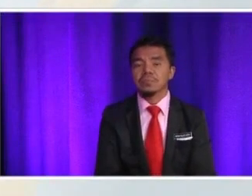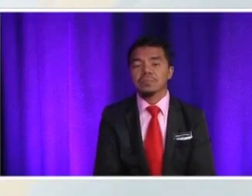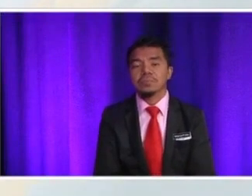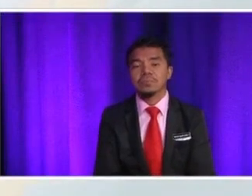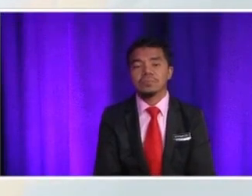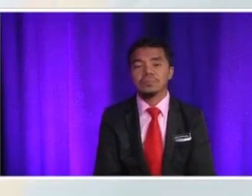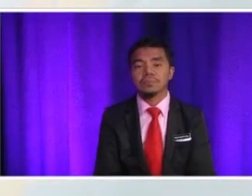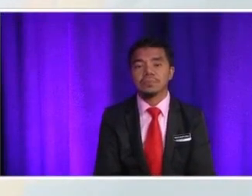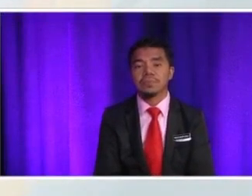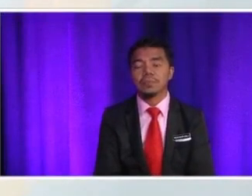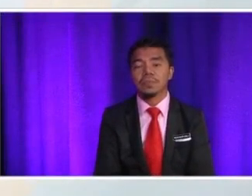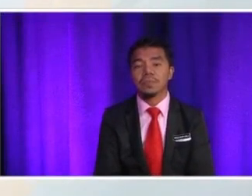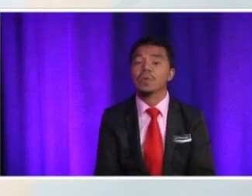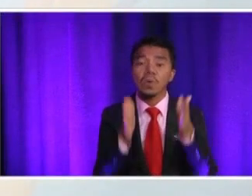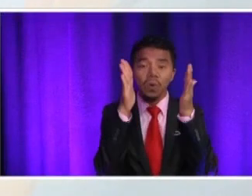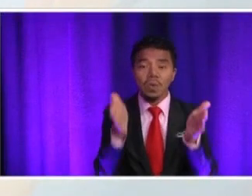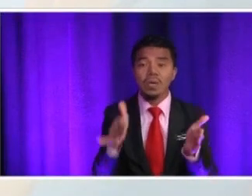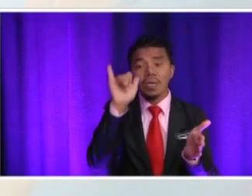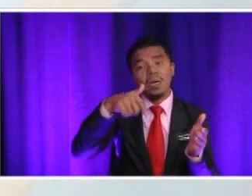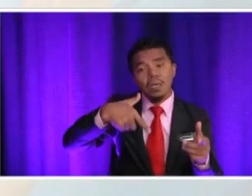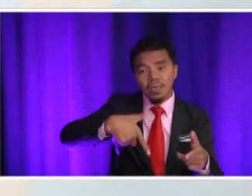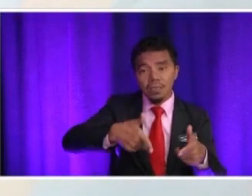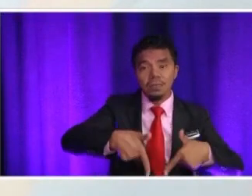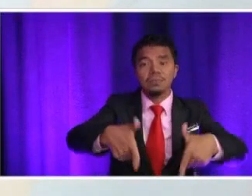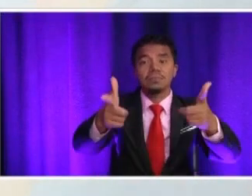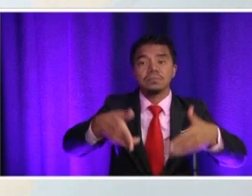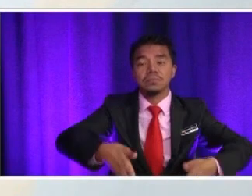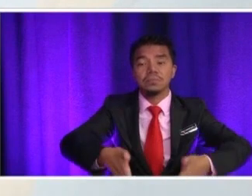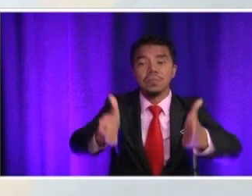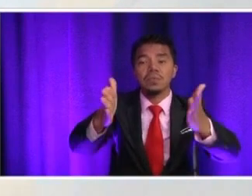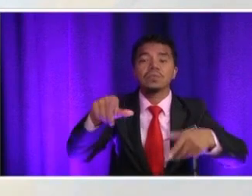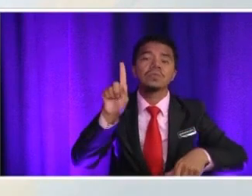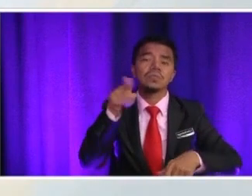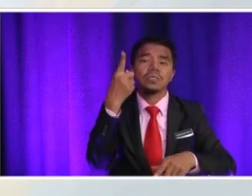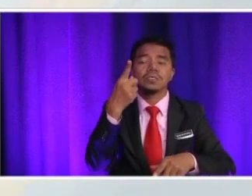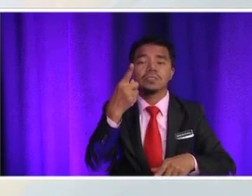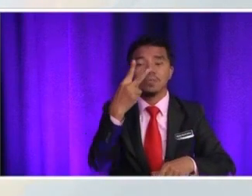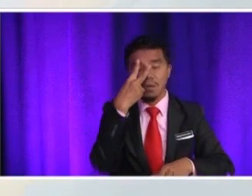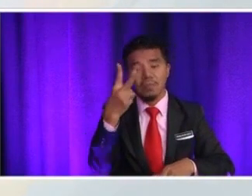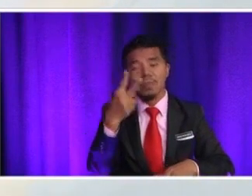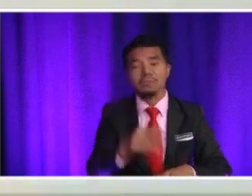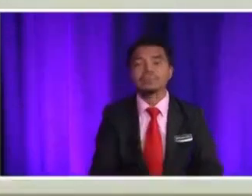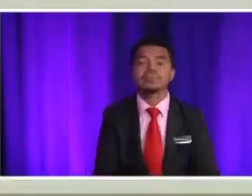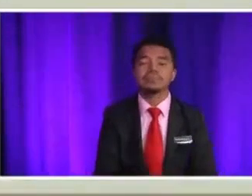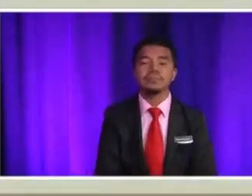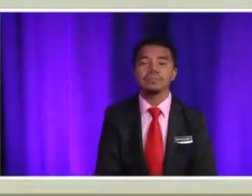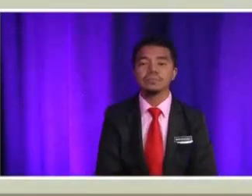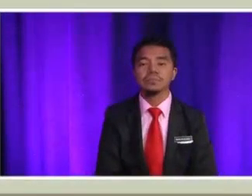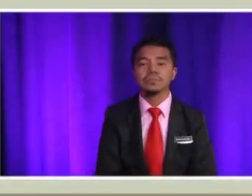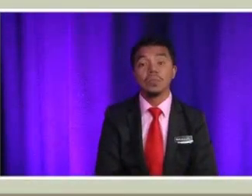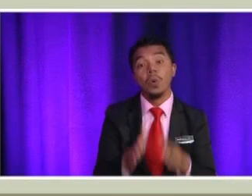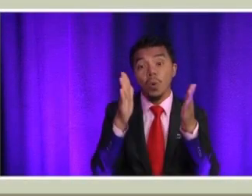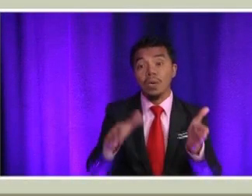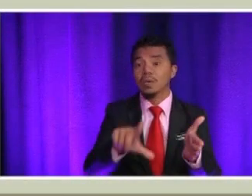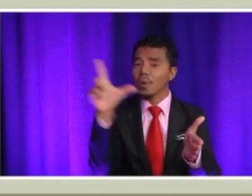kain rentang maknanya orang yang lalu saja yang nampak. Masyarakat luar yang tak lalu kawasan tu ataupun di, yang tempat diletakkan kain rentang tak